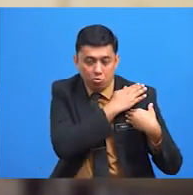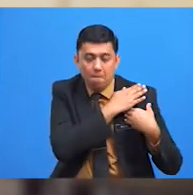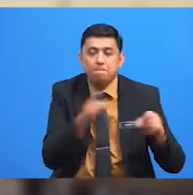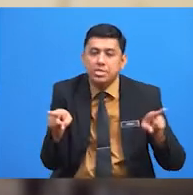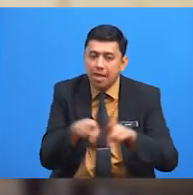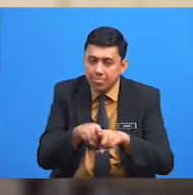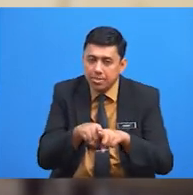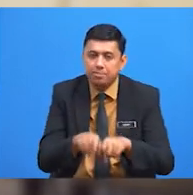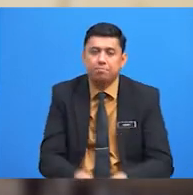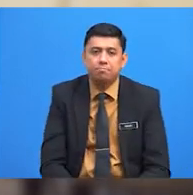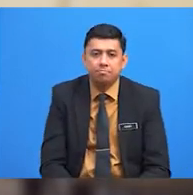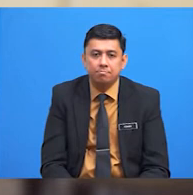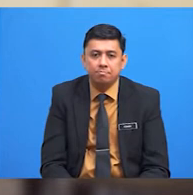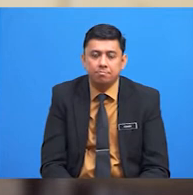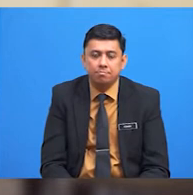bersama.